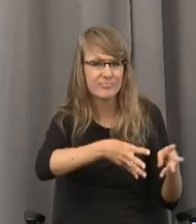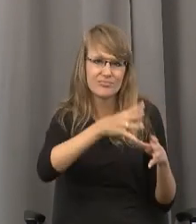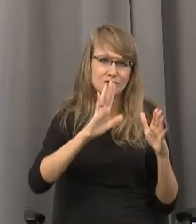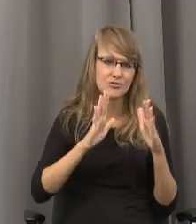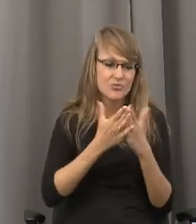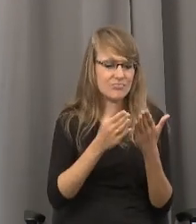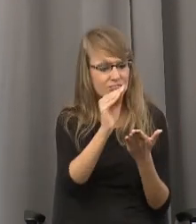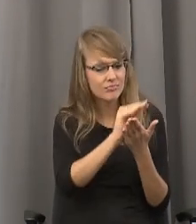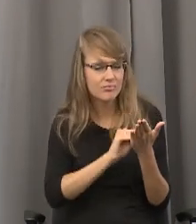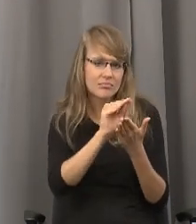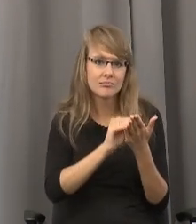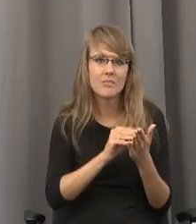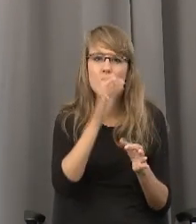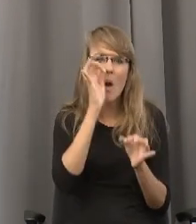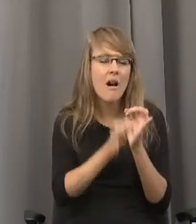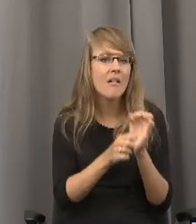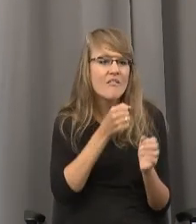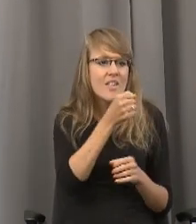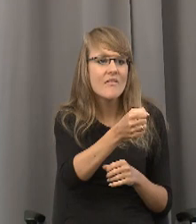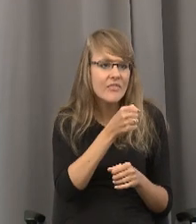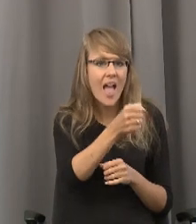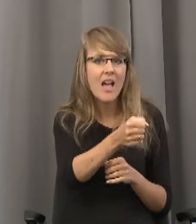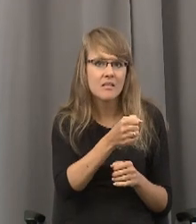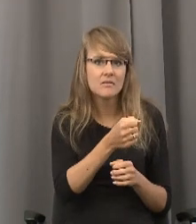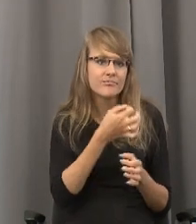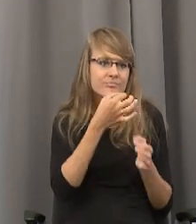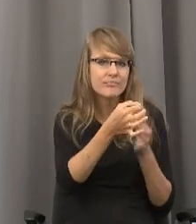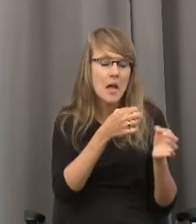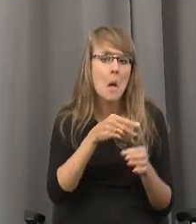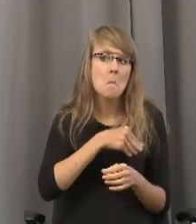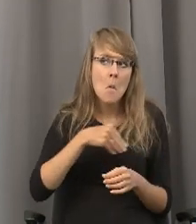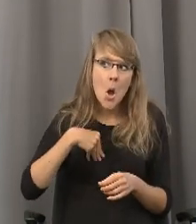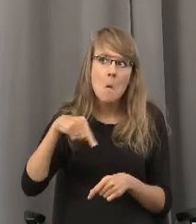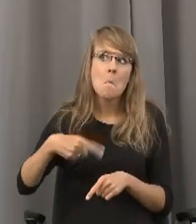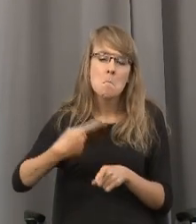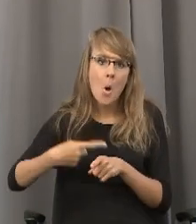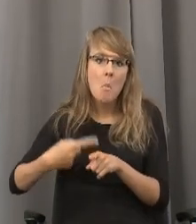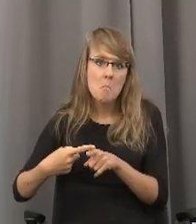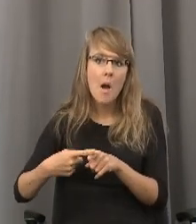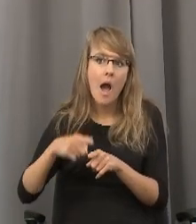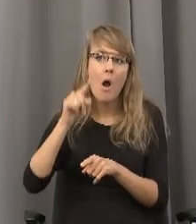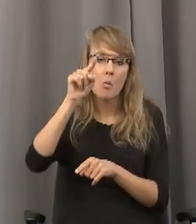dokładnych wywiadów. Ja wiem, że w Polsce to już zaczyna się pokazywać gdzieniegdzie i gdzie